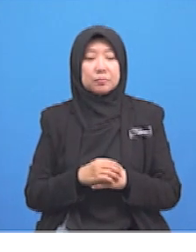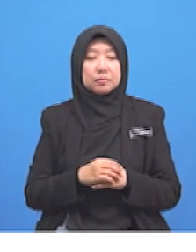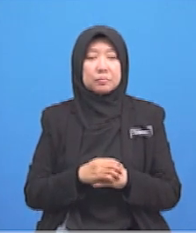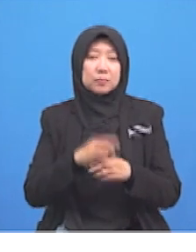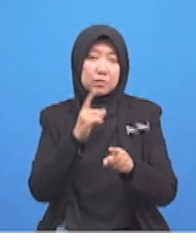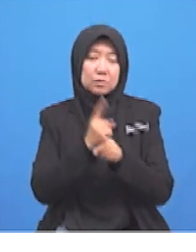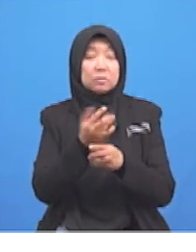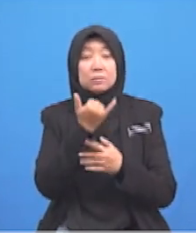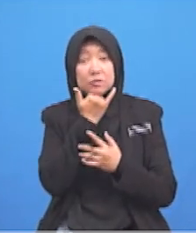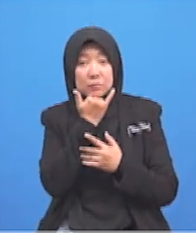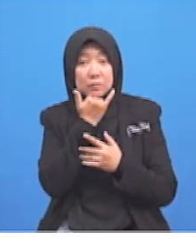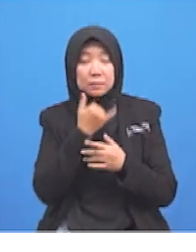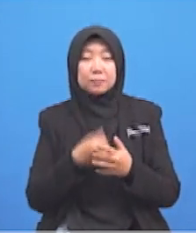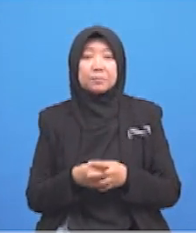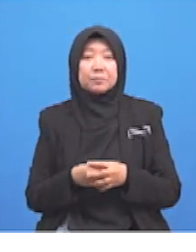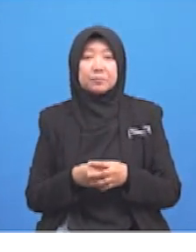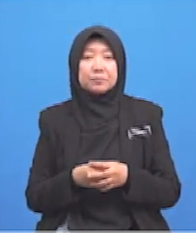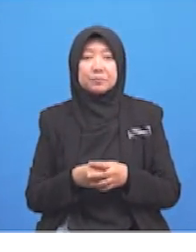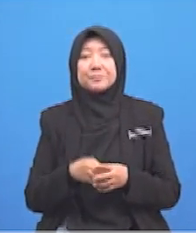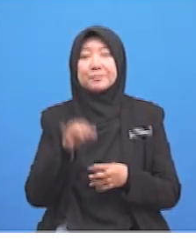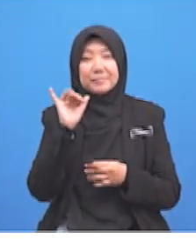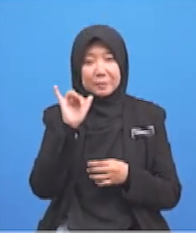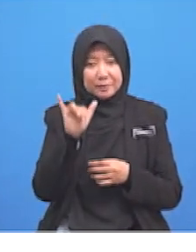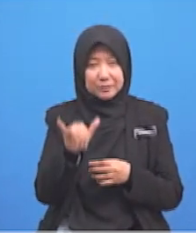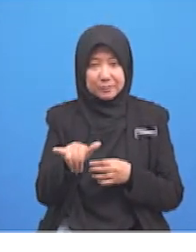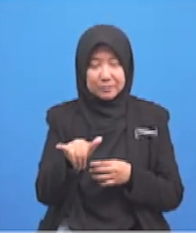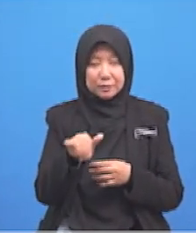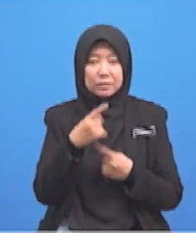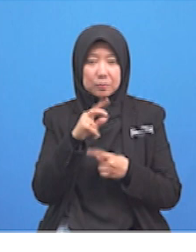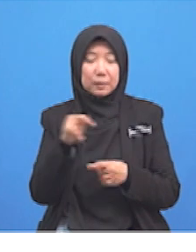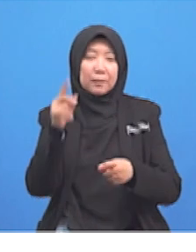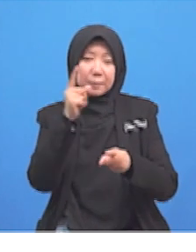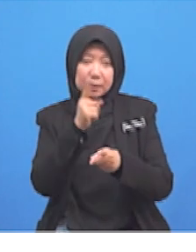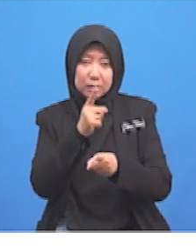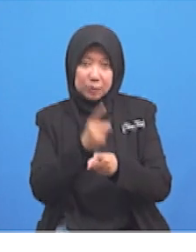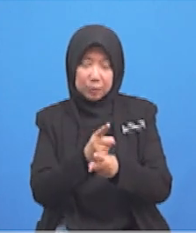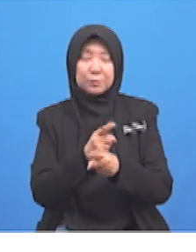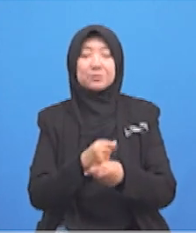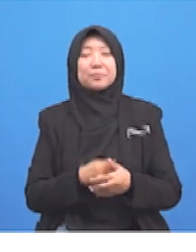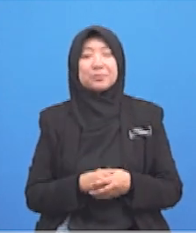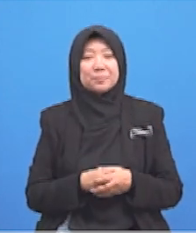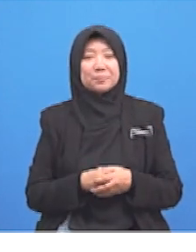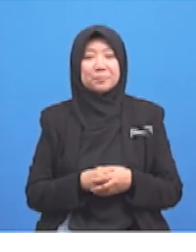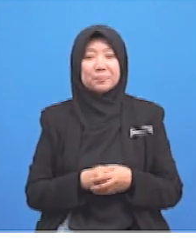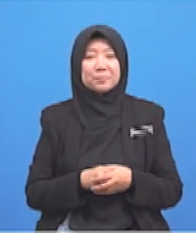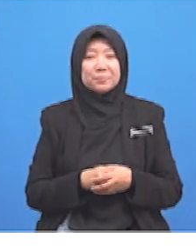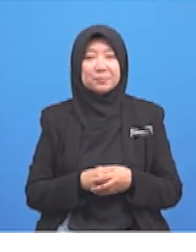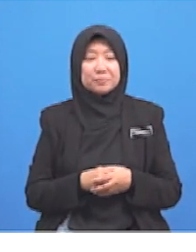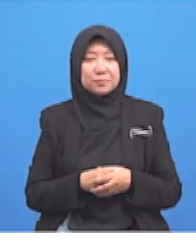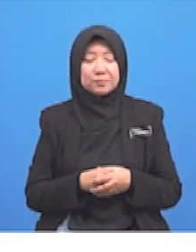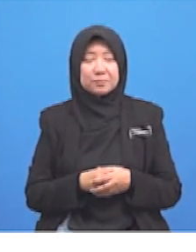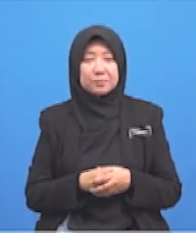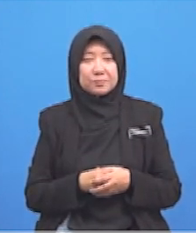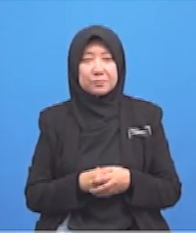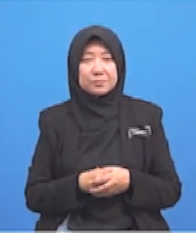Betul atau salah? Ya, jawapannya ialah betul. Betul jawapan murid-murid. Mari